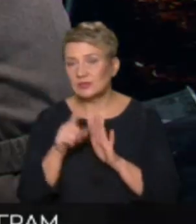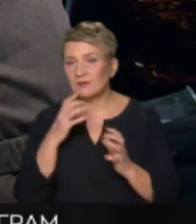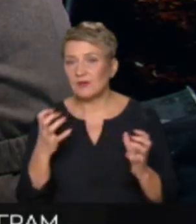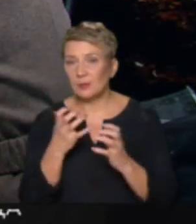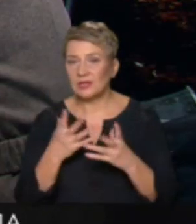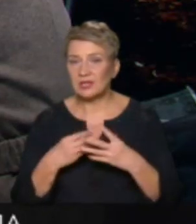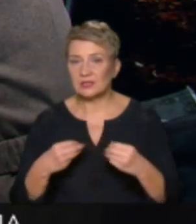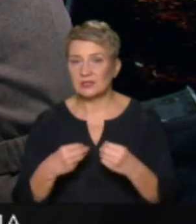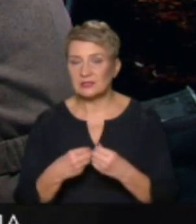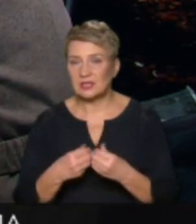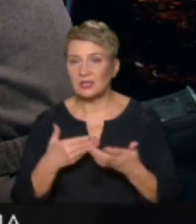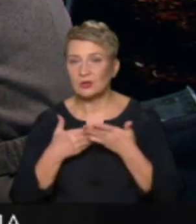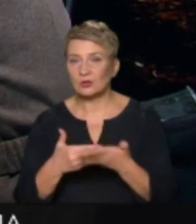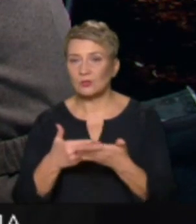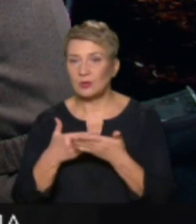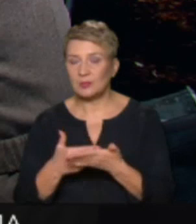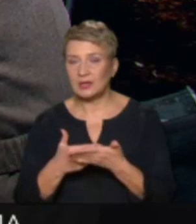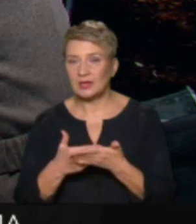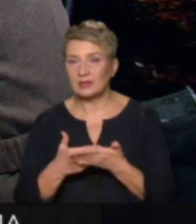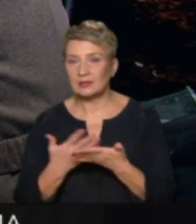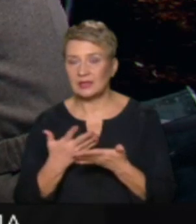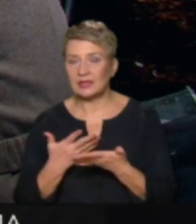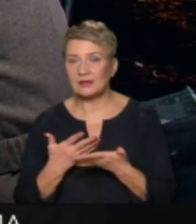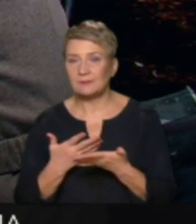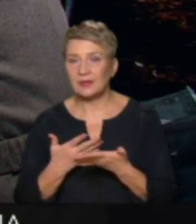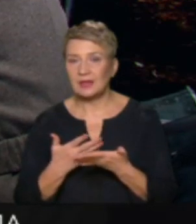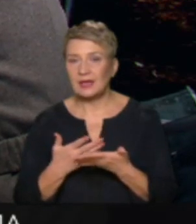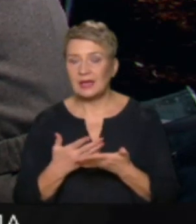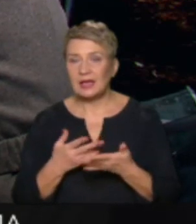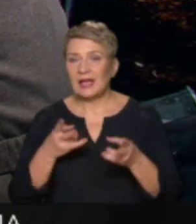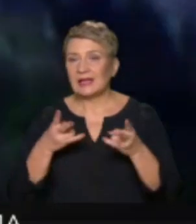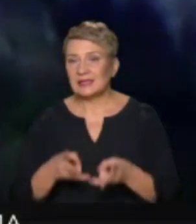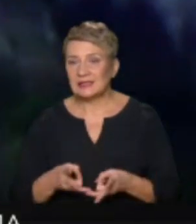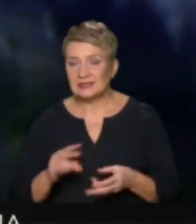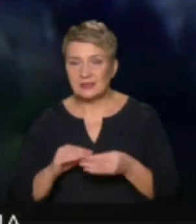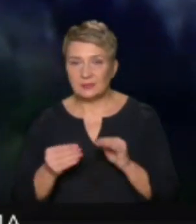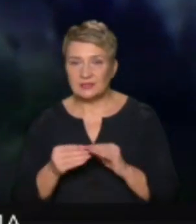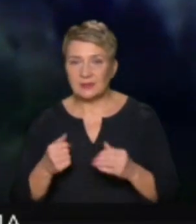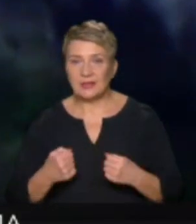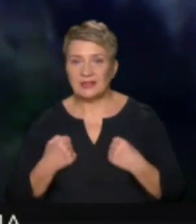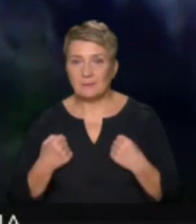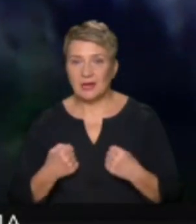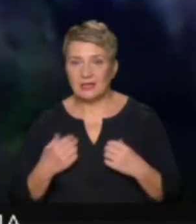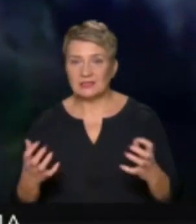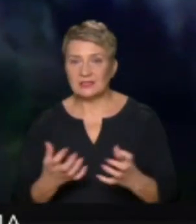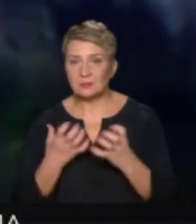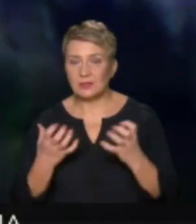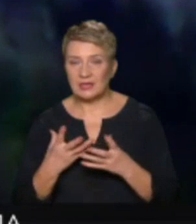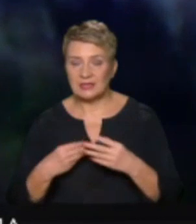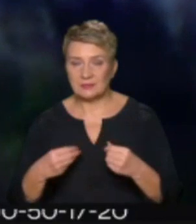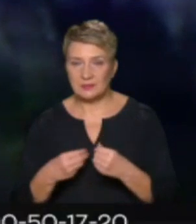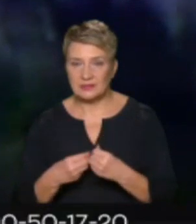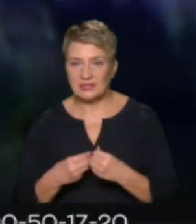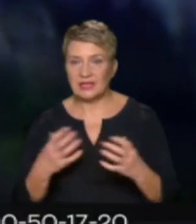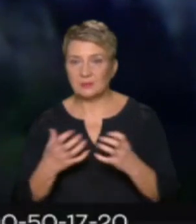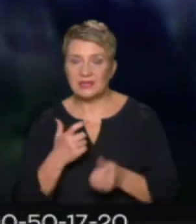Допомагаєте їм долати якісь кризи і проблеми. Ми намагаємося зберегти родини, дати їм можливість зберегти себе,